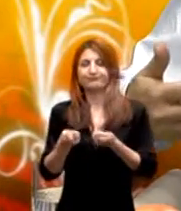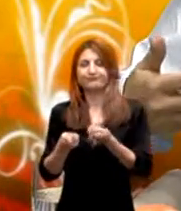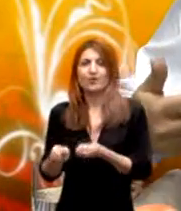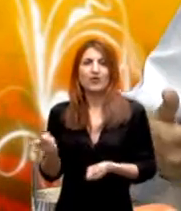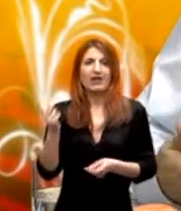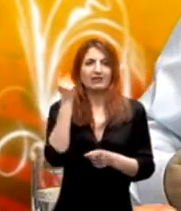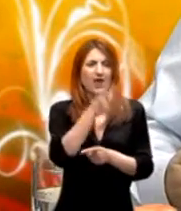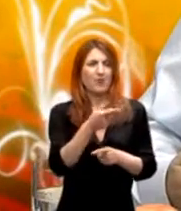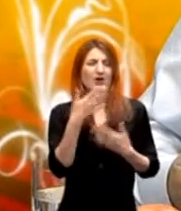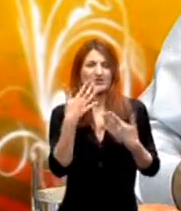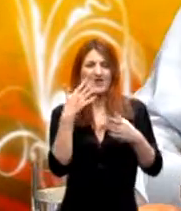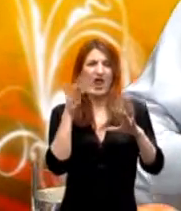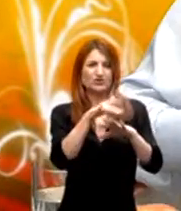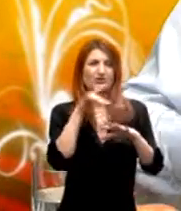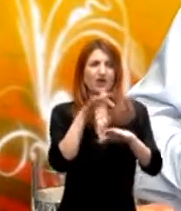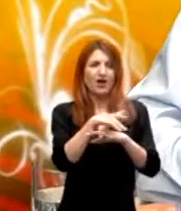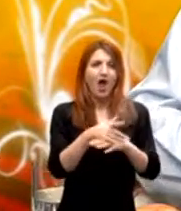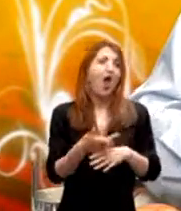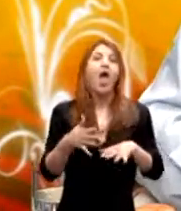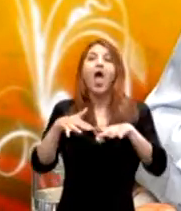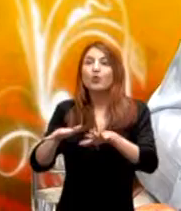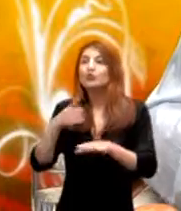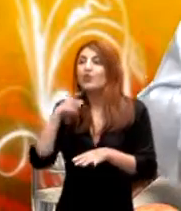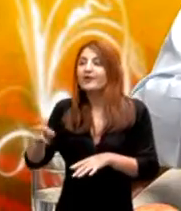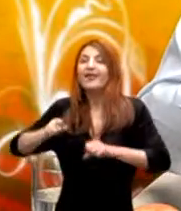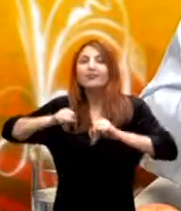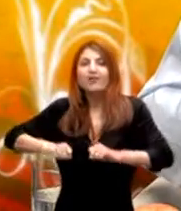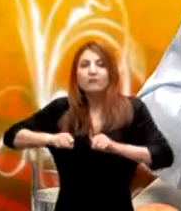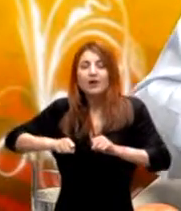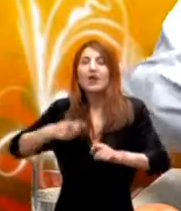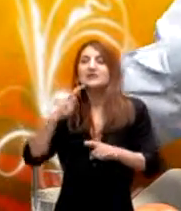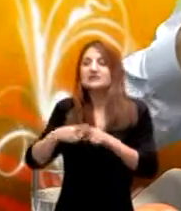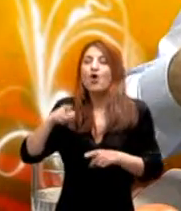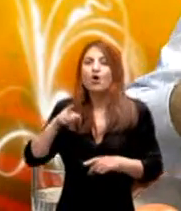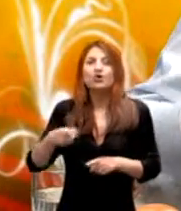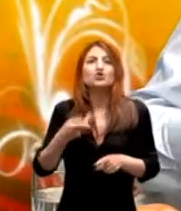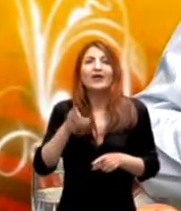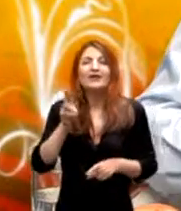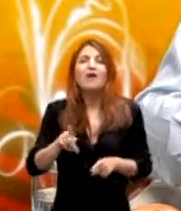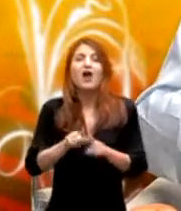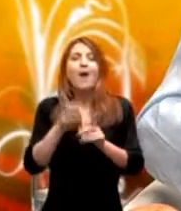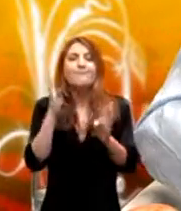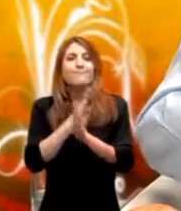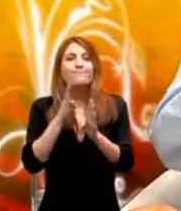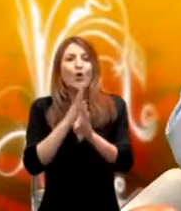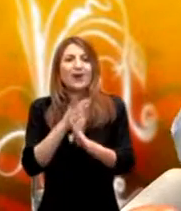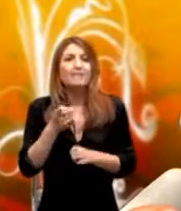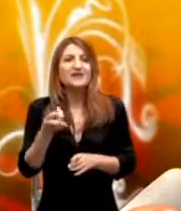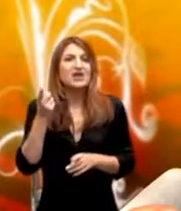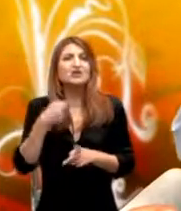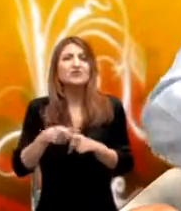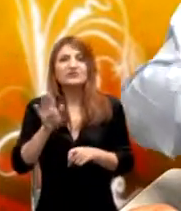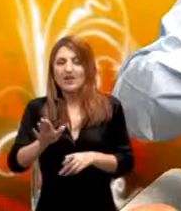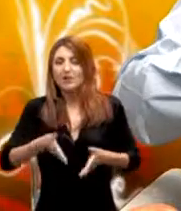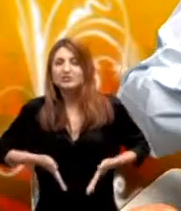su tamo odzračeni, a ljudi koji su debeli radi toga što imaju poremećaj intrinzični, zato što